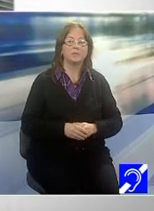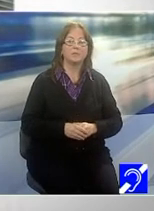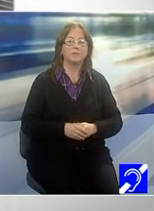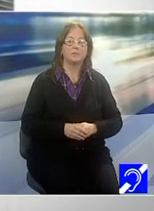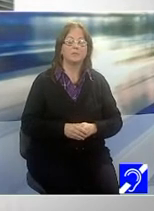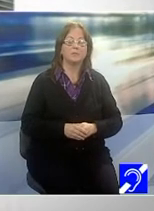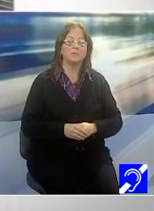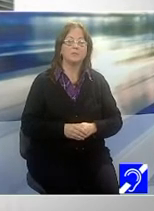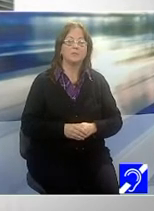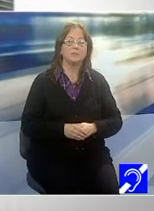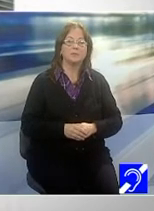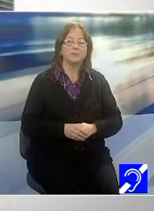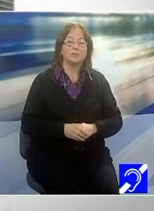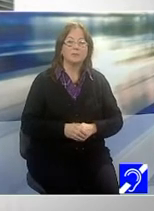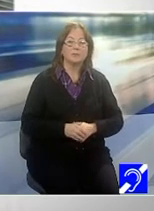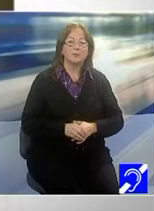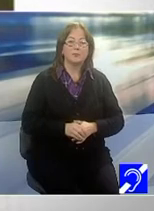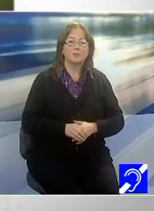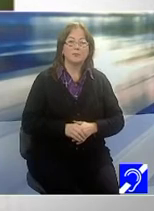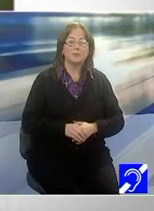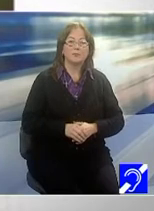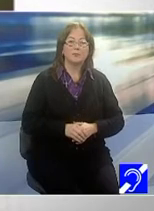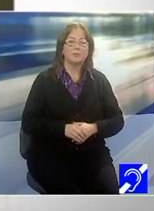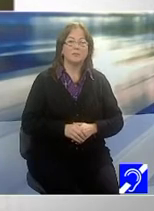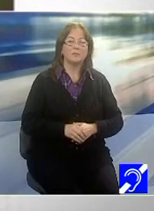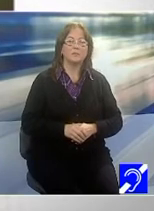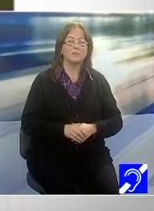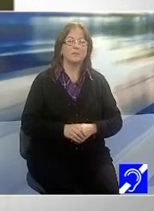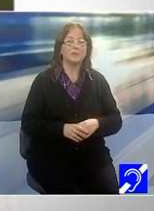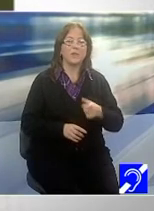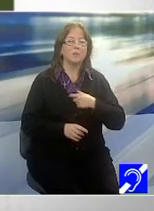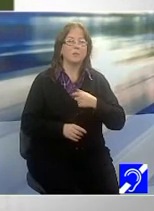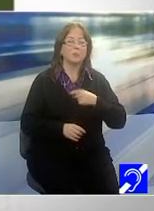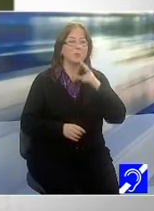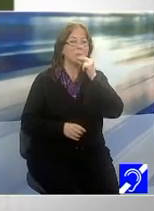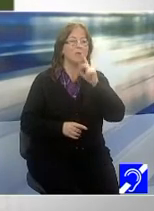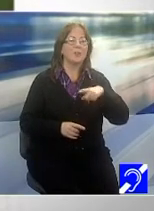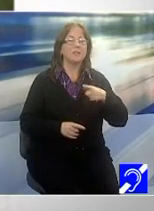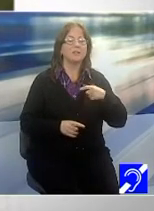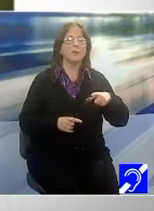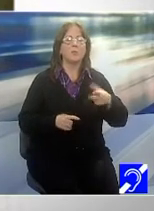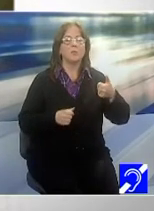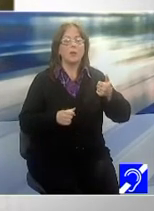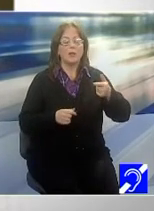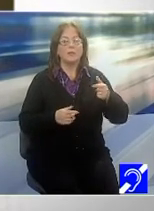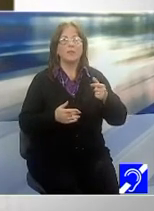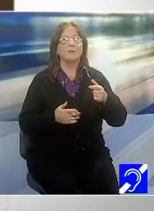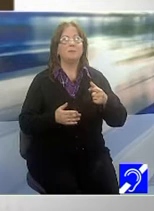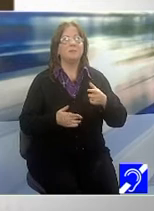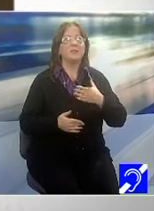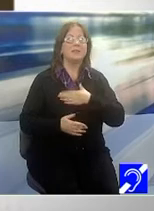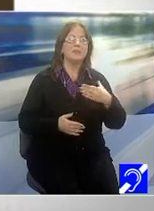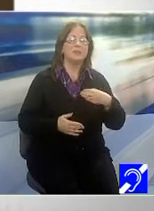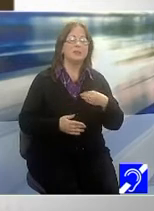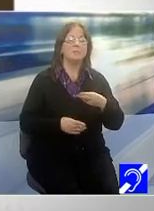do we have a deadline? Or... No, I wouldn't say that there's a deadline or even a target date. Nu spune că este un termen limită la care ne așteptăm să avem un